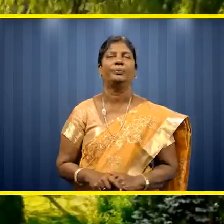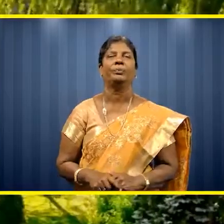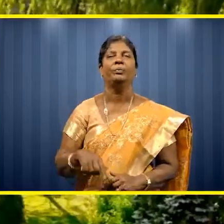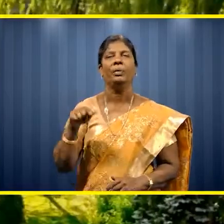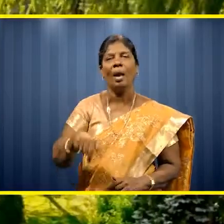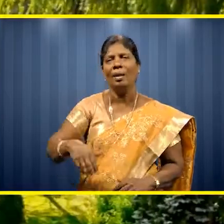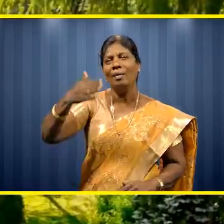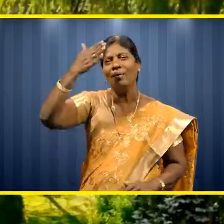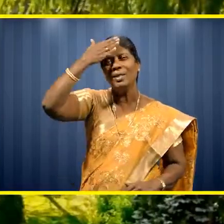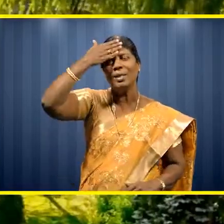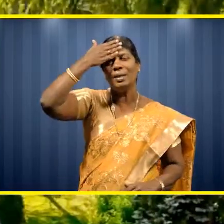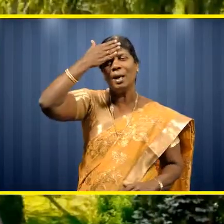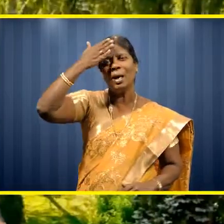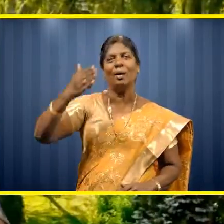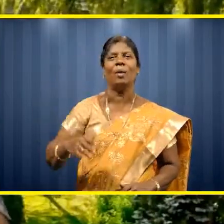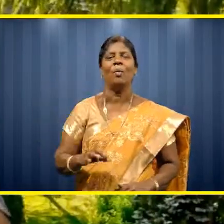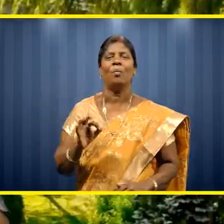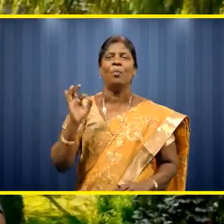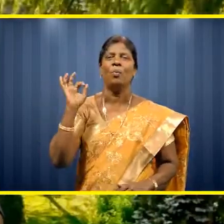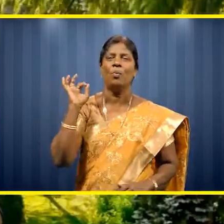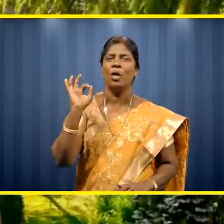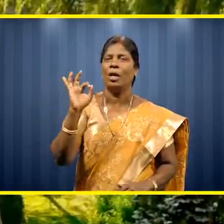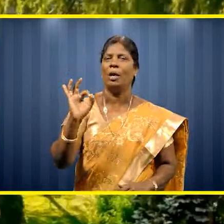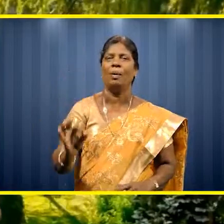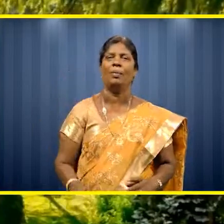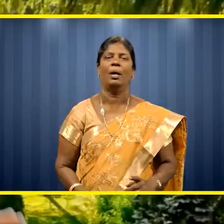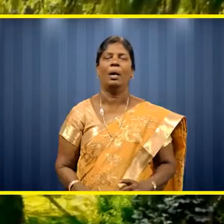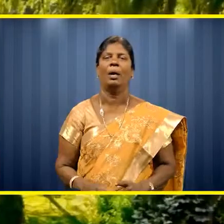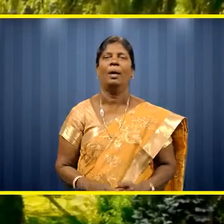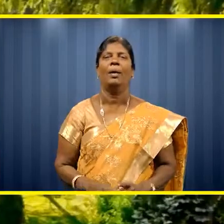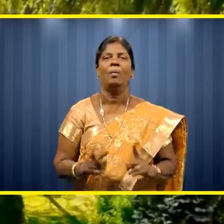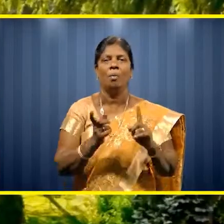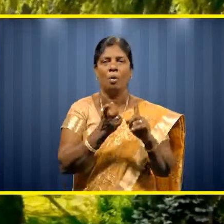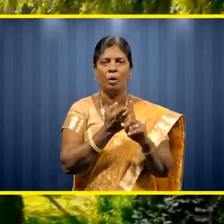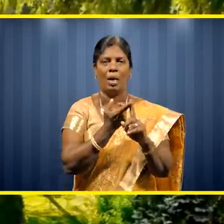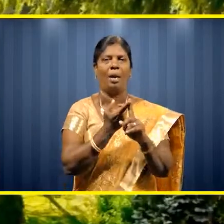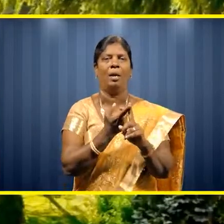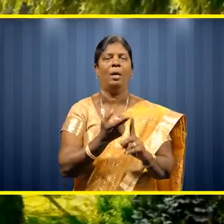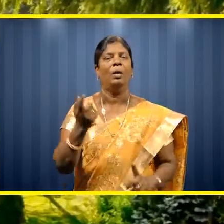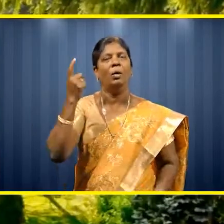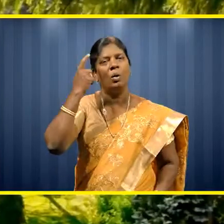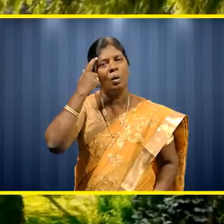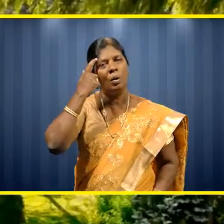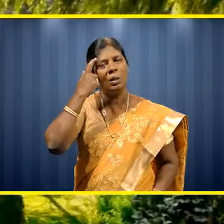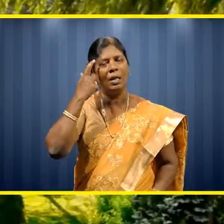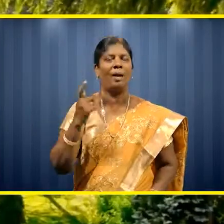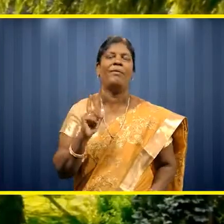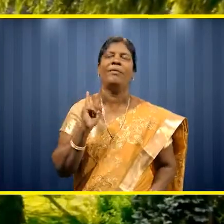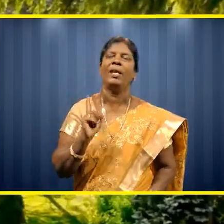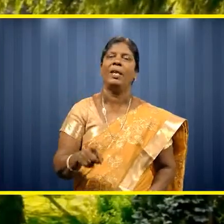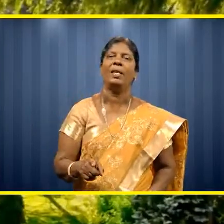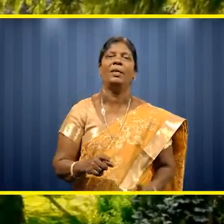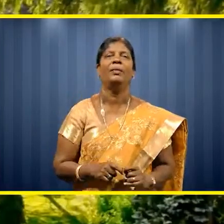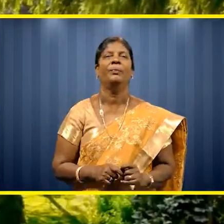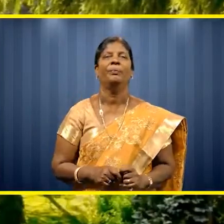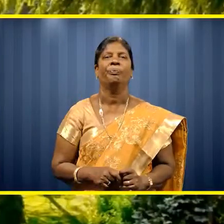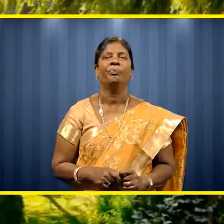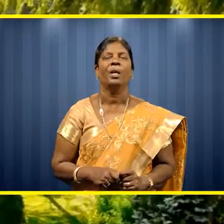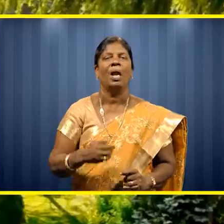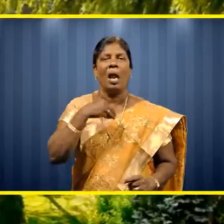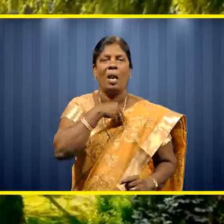அப்படியானால் இந்த வருஷத்திலே உங்களுக்கு ரொம்பவும் தேவையான முதல் காரியம் என்னவென்றால், நீங்கள் யோசிக்க வேண்டிய காரியம்